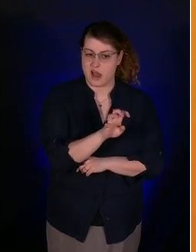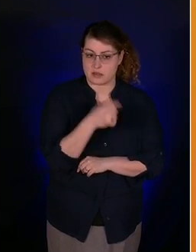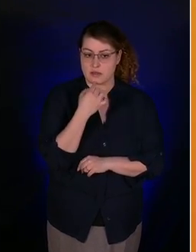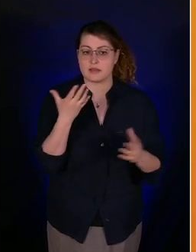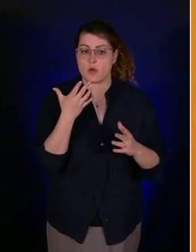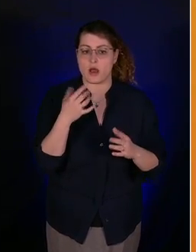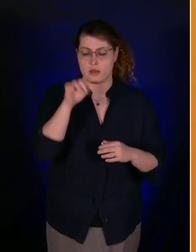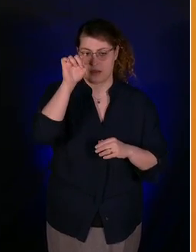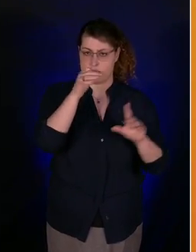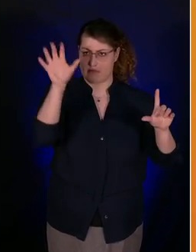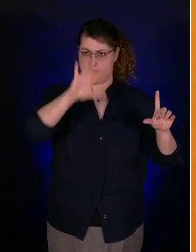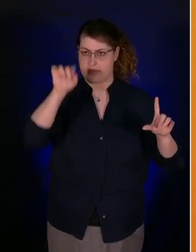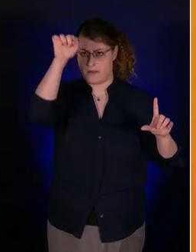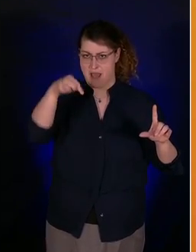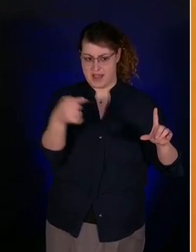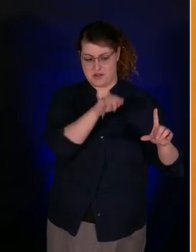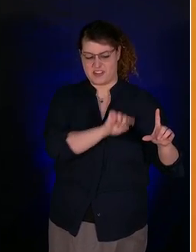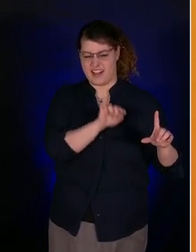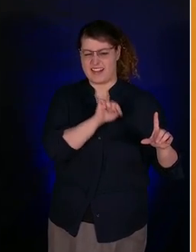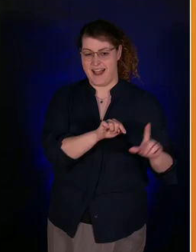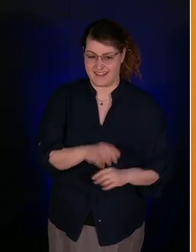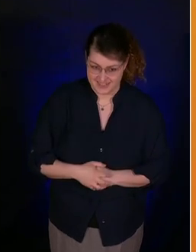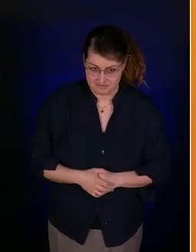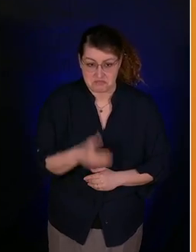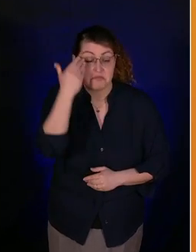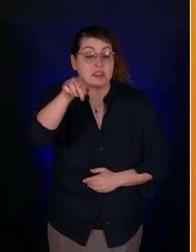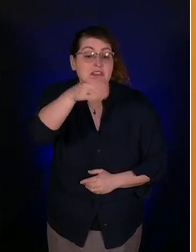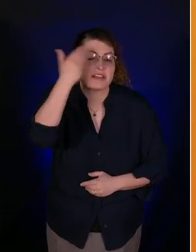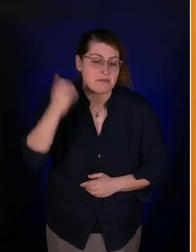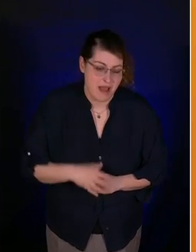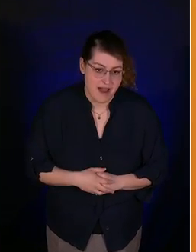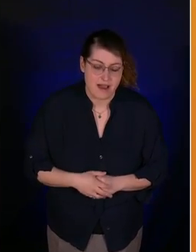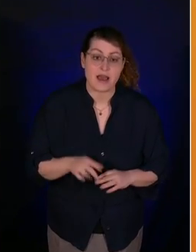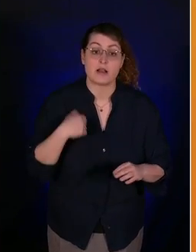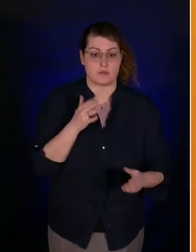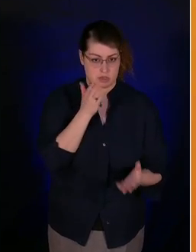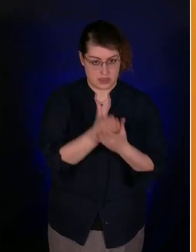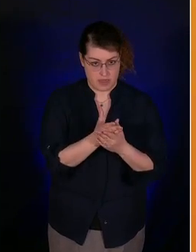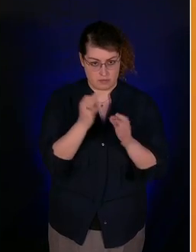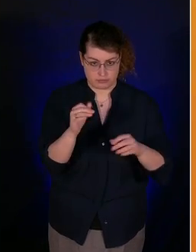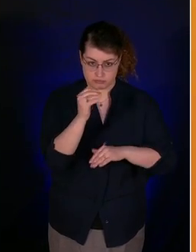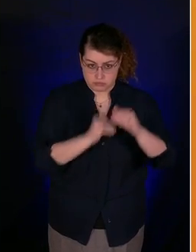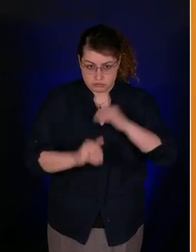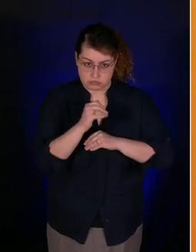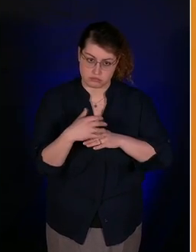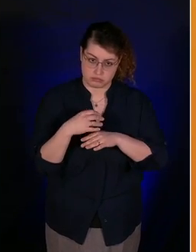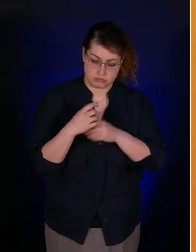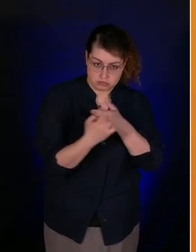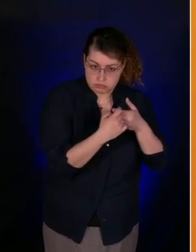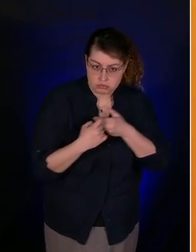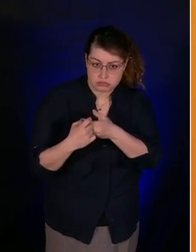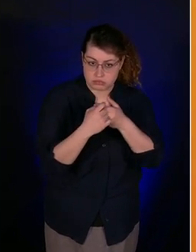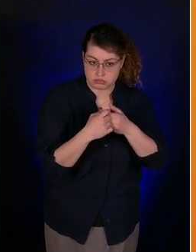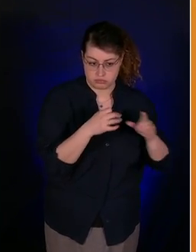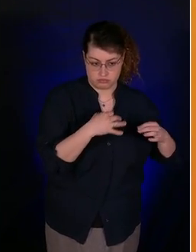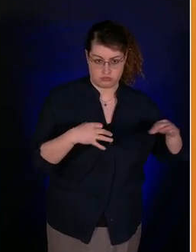en bas à gauche sur la carte. Et donc aujourd'hui, mon intervention portera sur le plan de visite des syndicats que j'ai fait en territoire